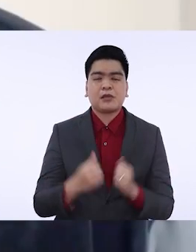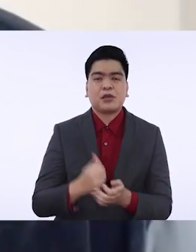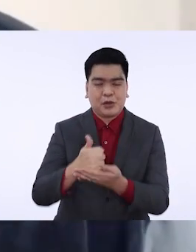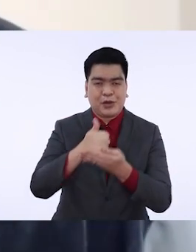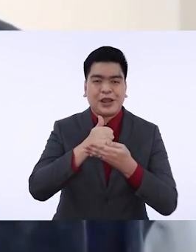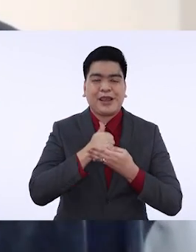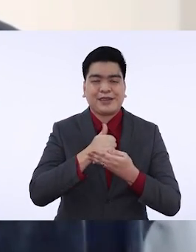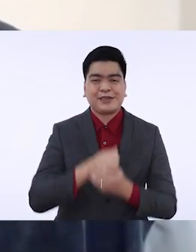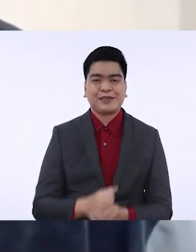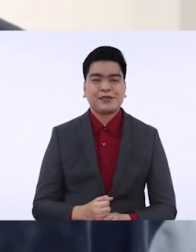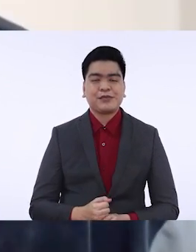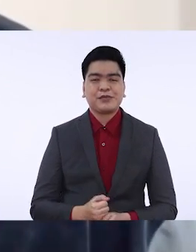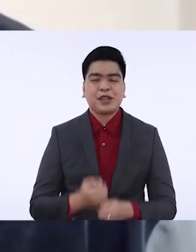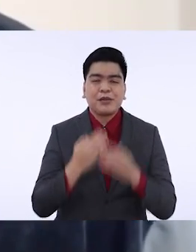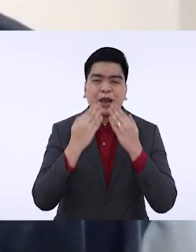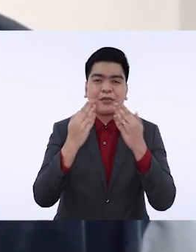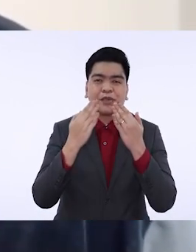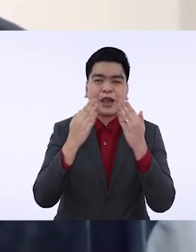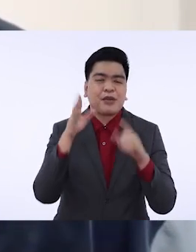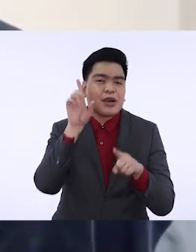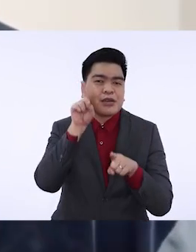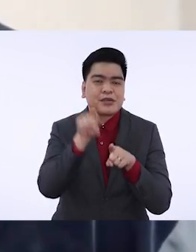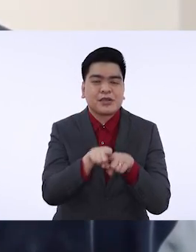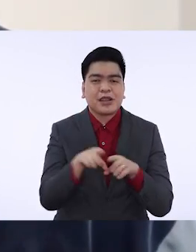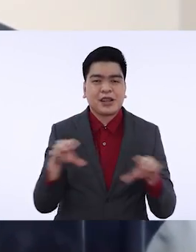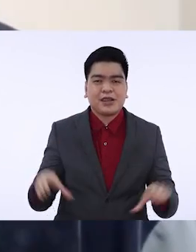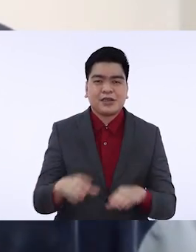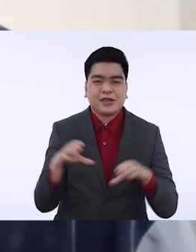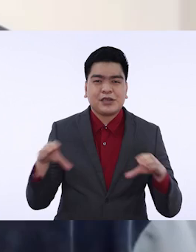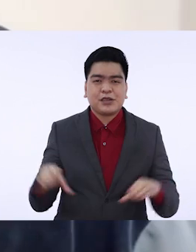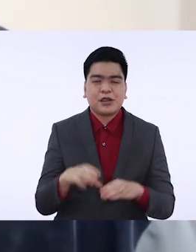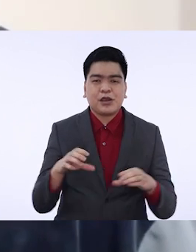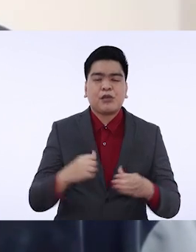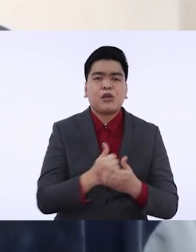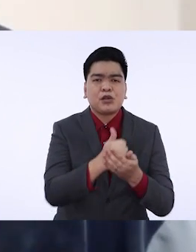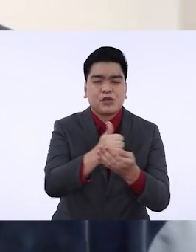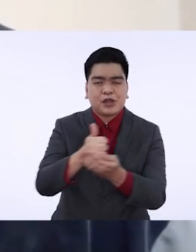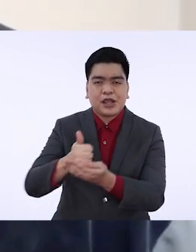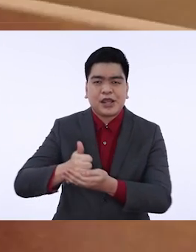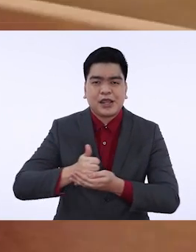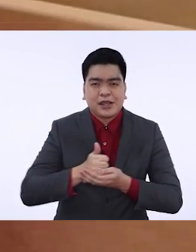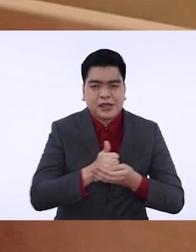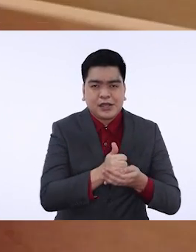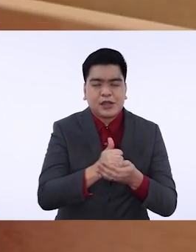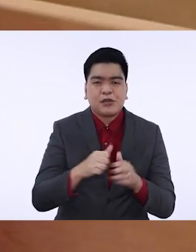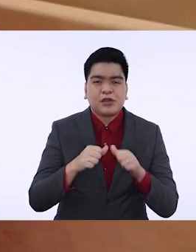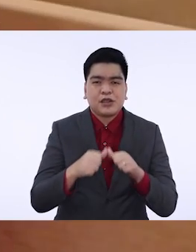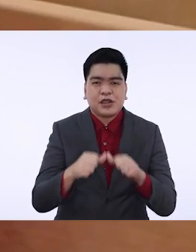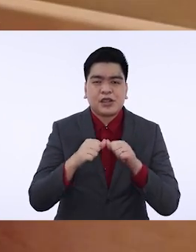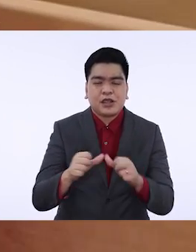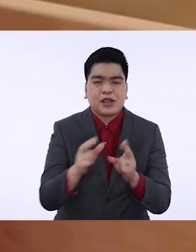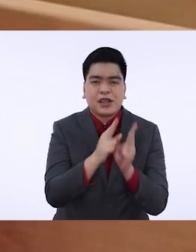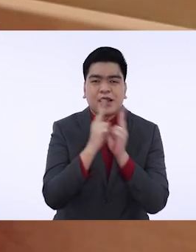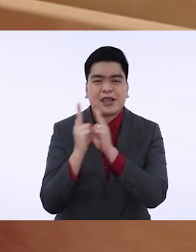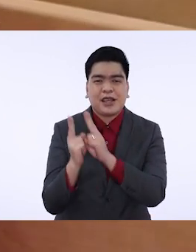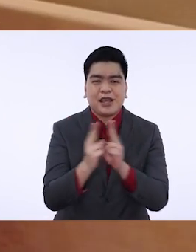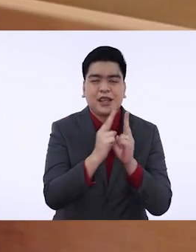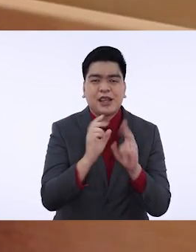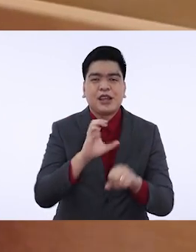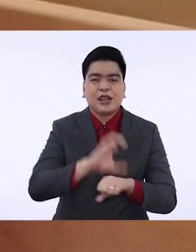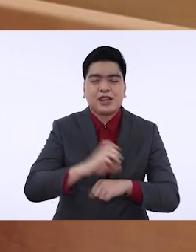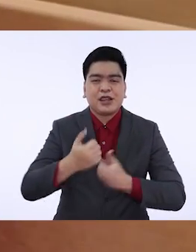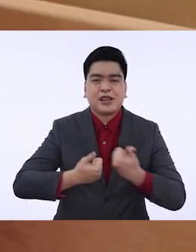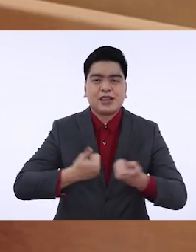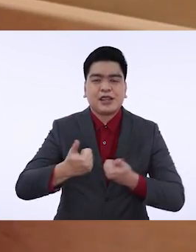amin. Nagpapasalamat ang mga kapatid sa mga aktibidad na nakatutulong sa kanila at patuloy na kaisa ng pamamahala sa